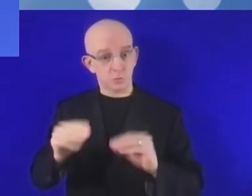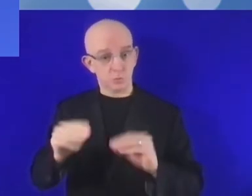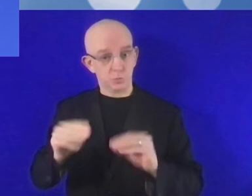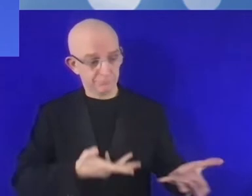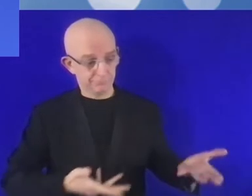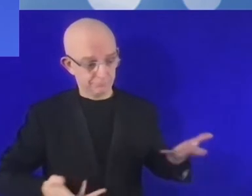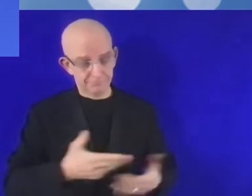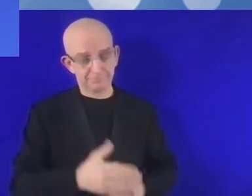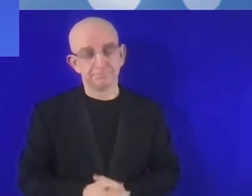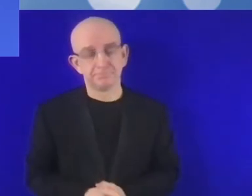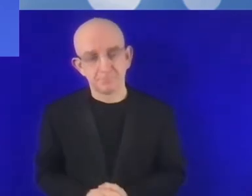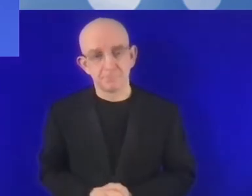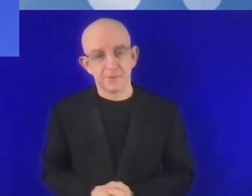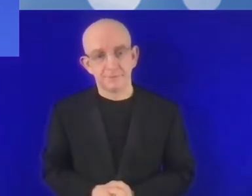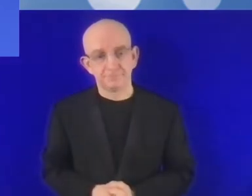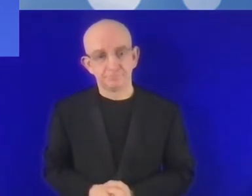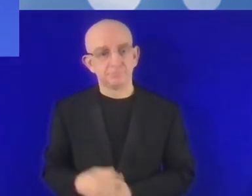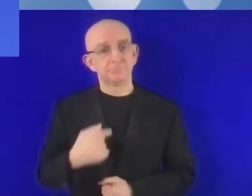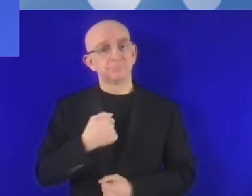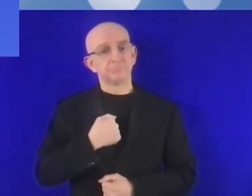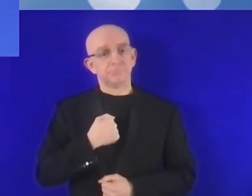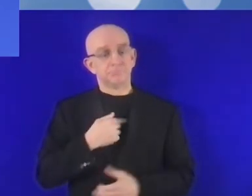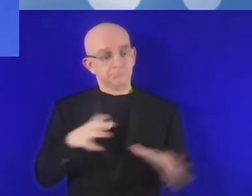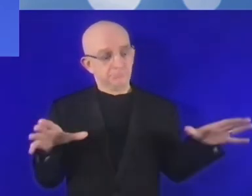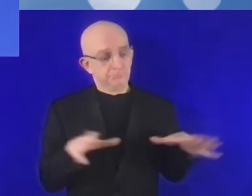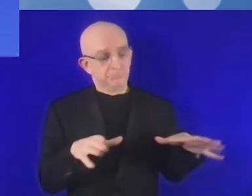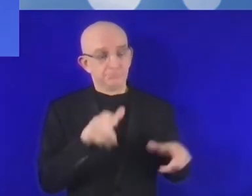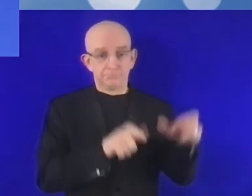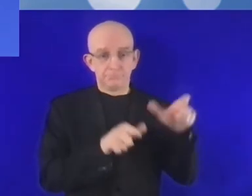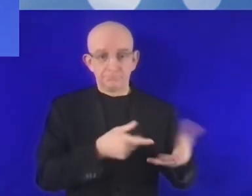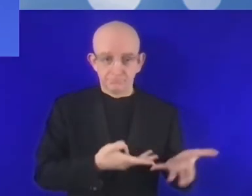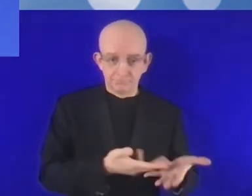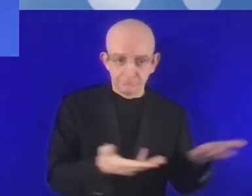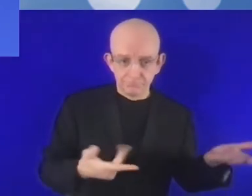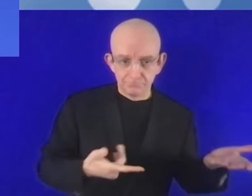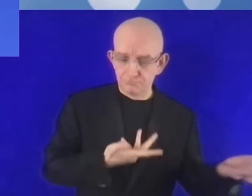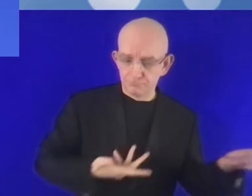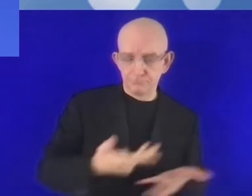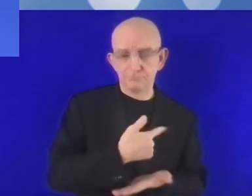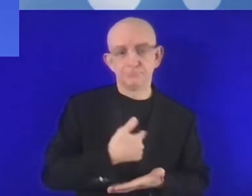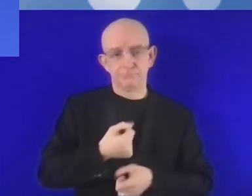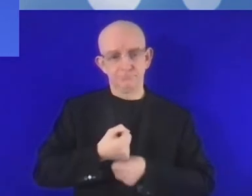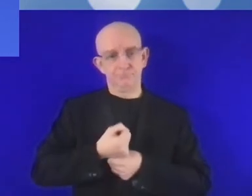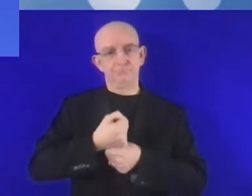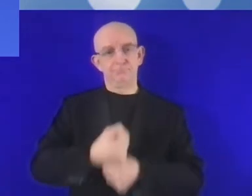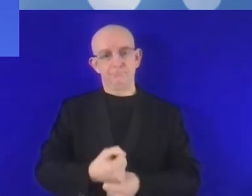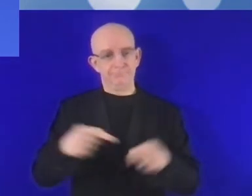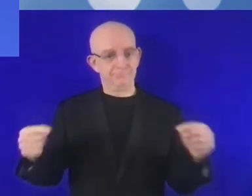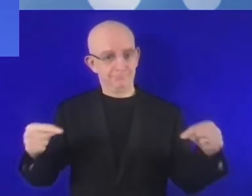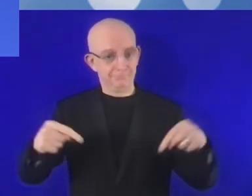المتمحورين حول منتدى حوكمة الإنترنت للأمم المتحدة. أنا مهتمة كثيرا